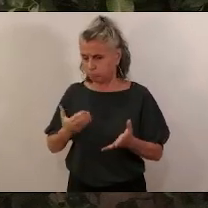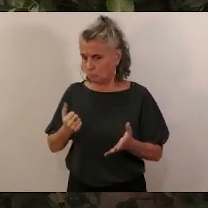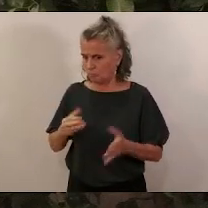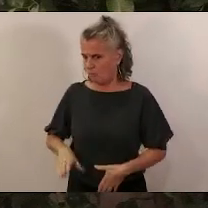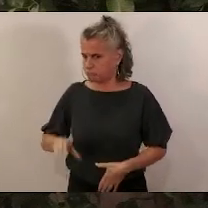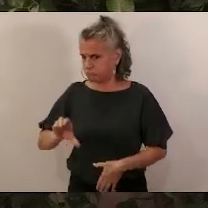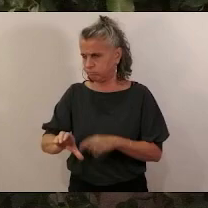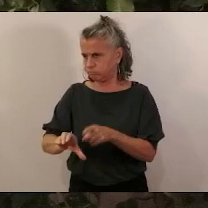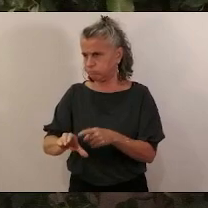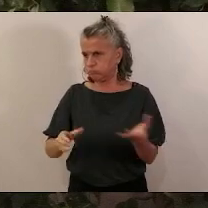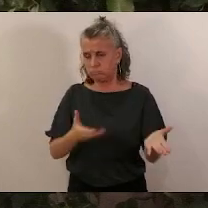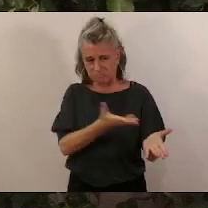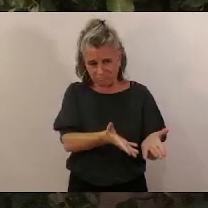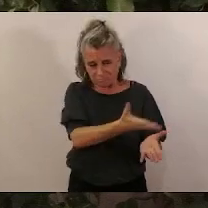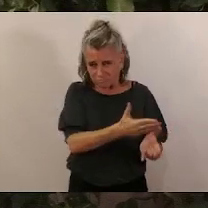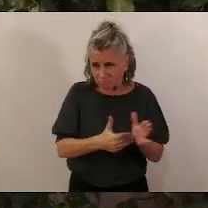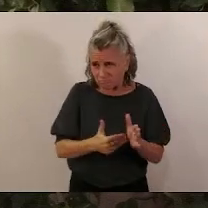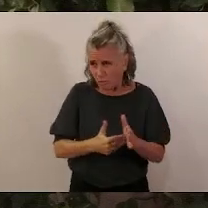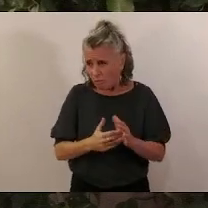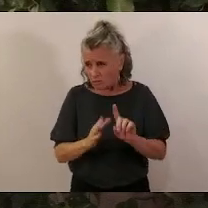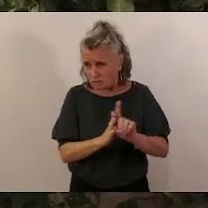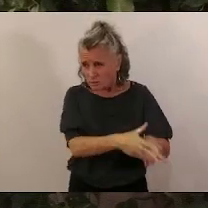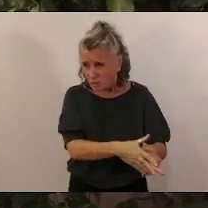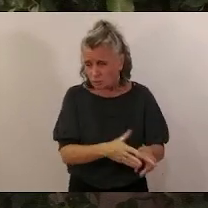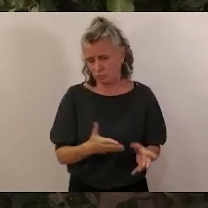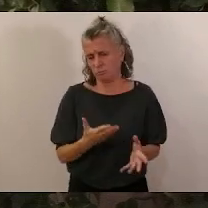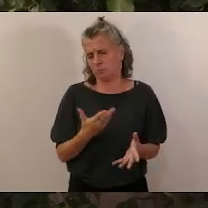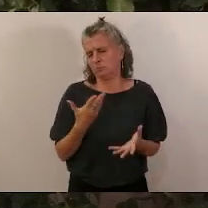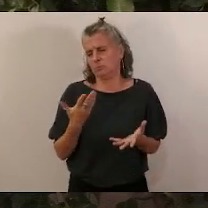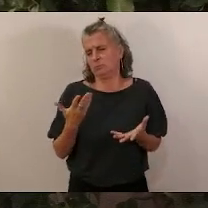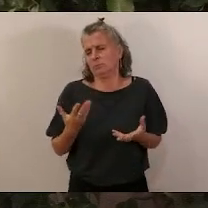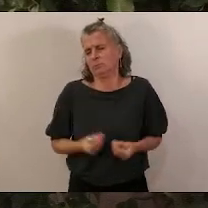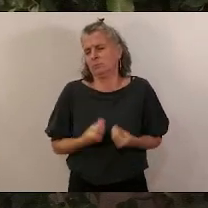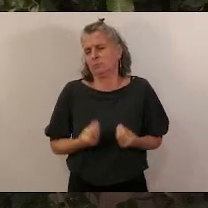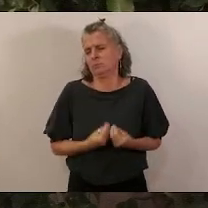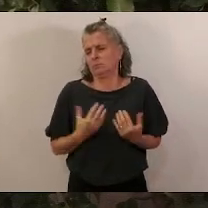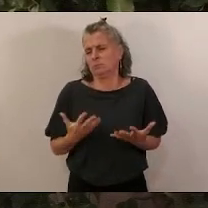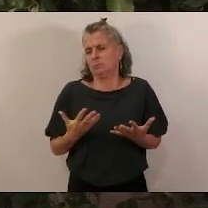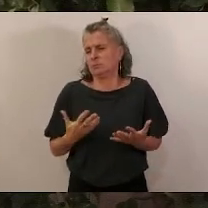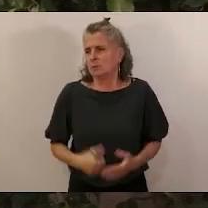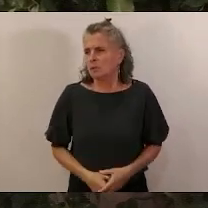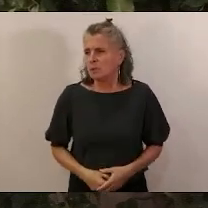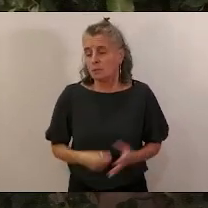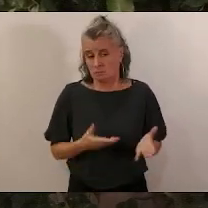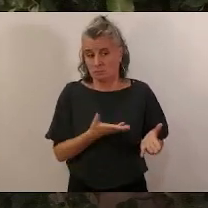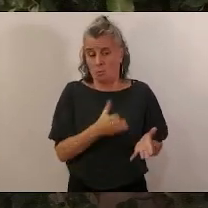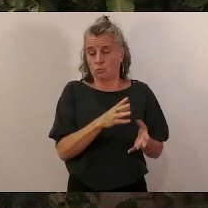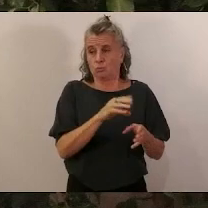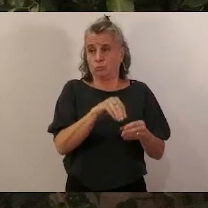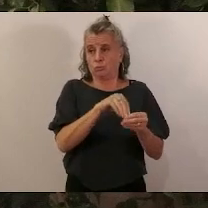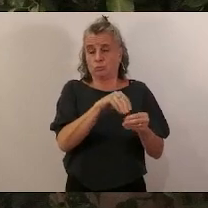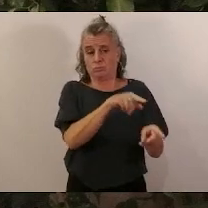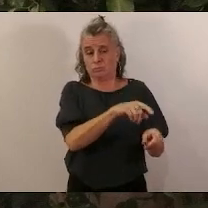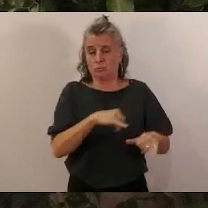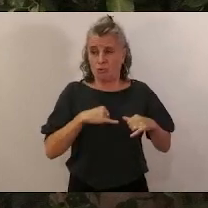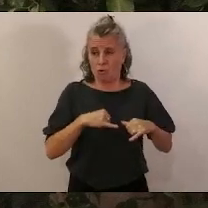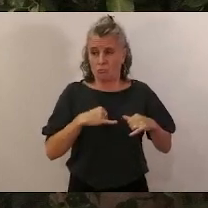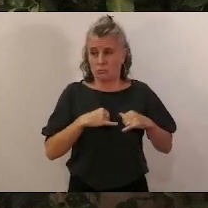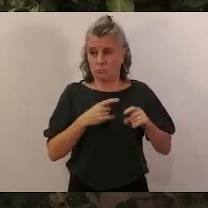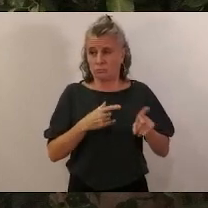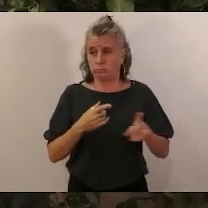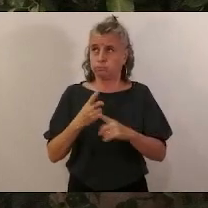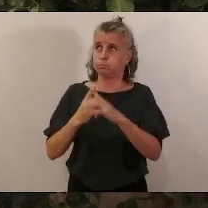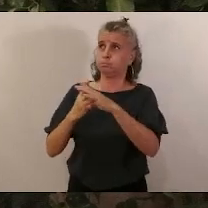ces personnes-là souffrent encore de discrimination. Je pense surtout aux jeunes sur qui les discriminations peuvent avoir des